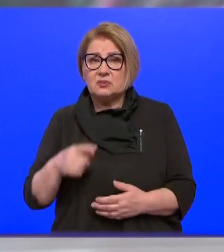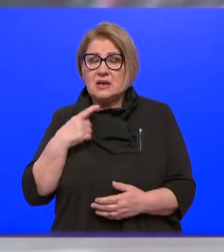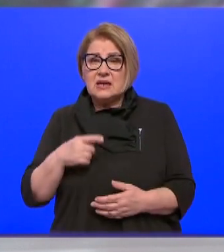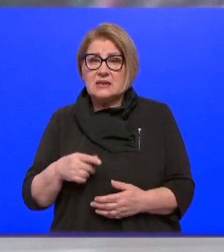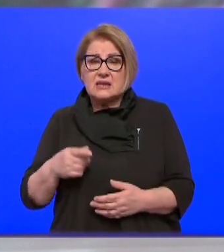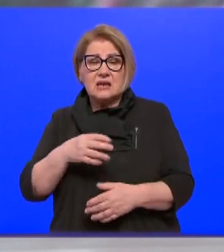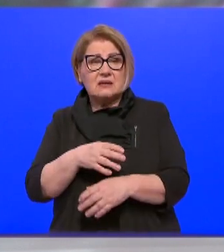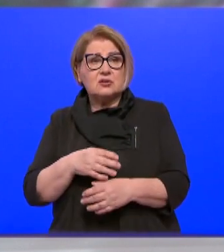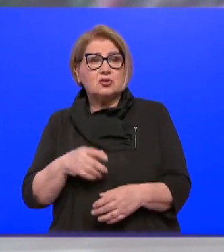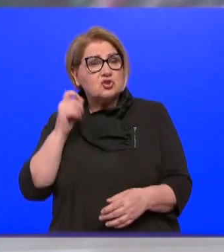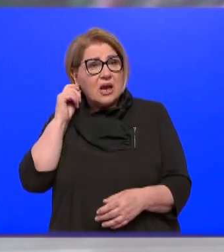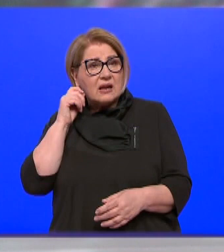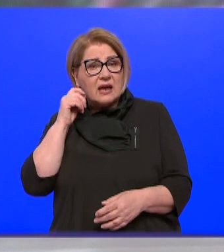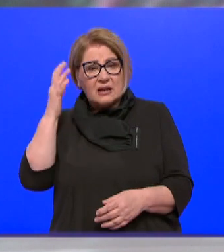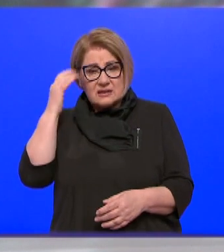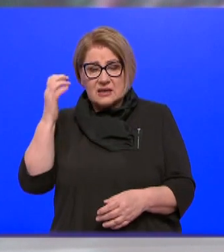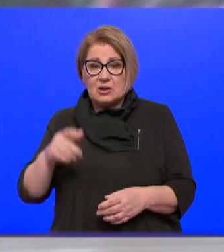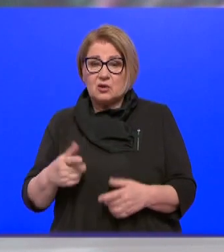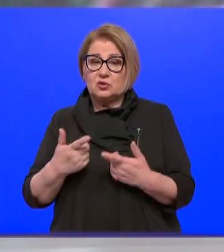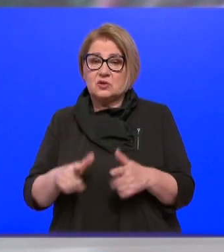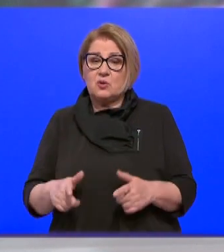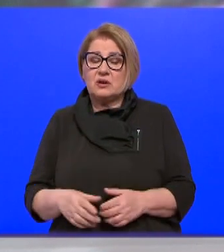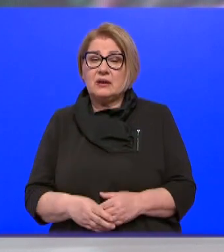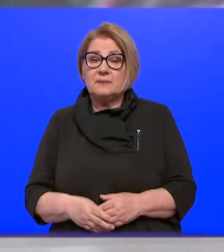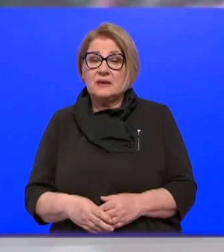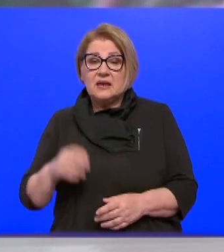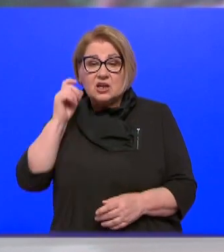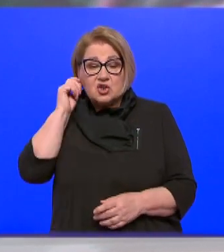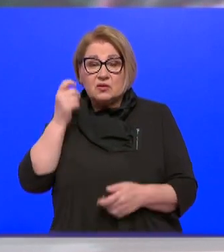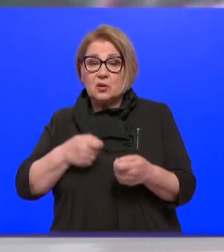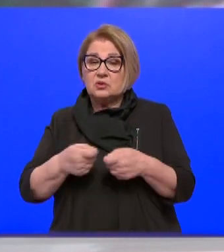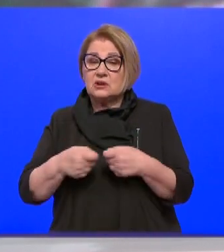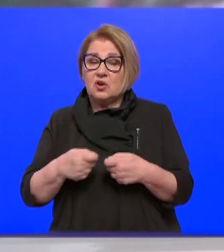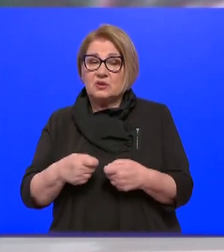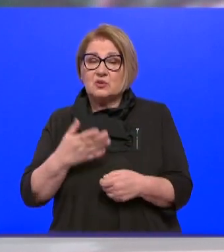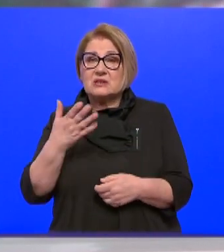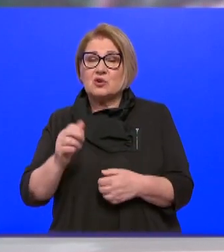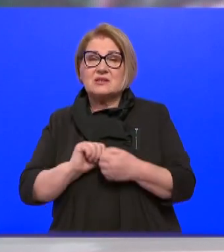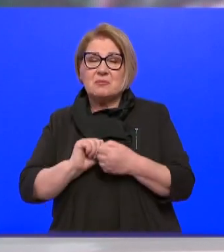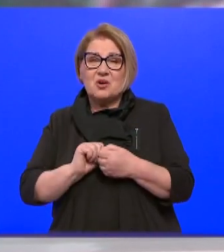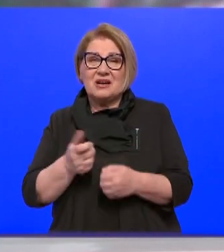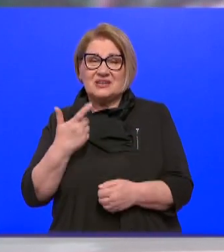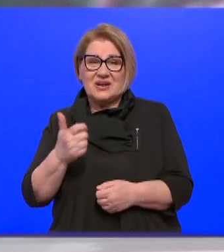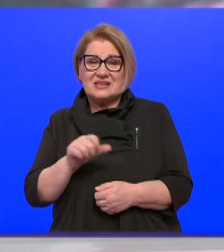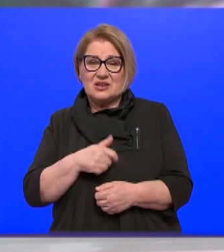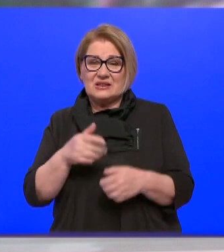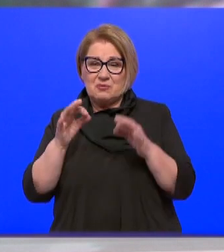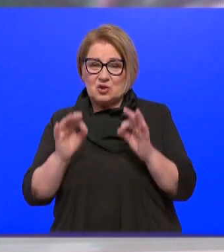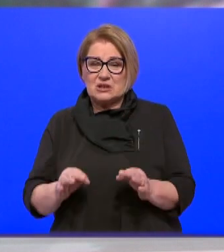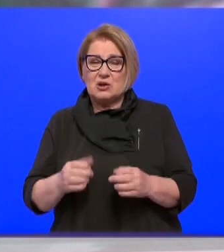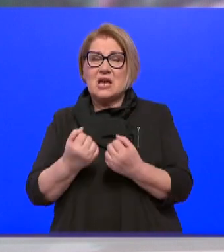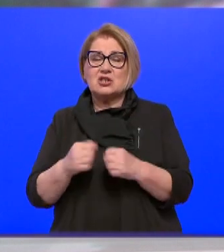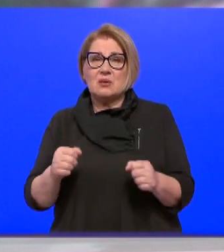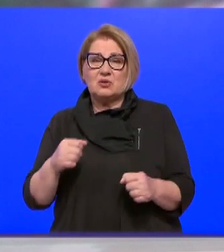mm-hmm. i za ruralne žene. Ali ja bih ovdje posebno, ako mi dozvolite, mm-hmm. spomenula i žene u trgovini za koje sam se borila 20 mm-hmm. godina da im osiguram